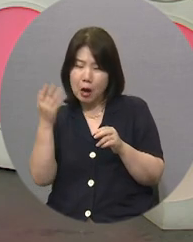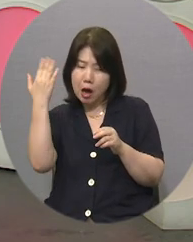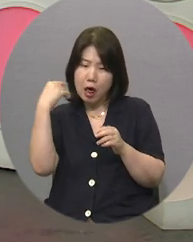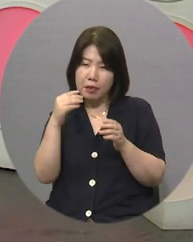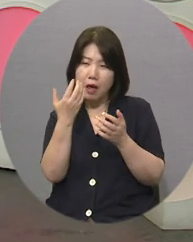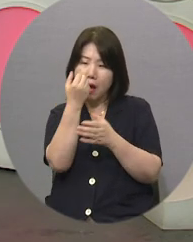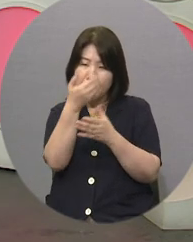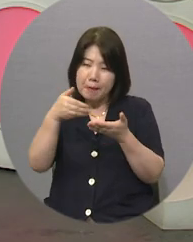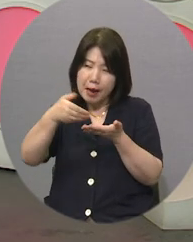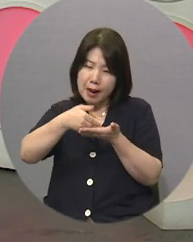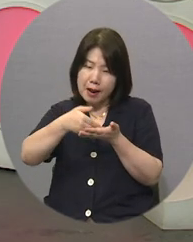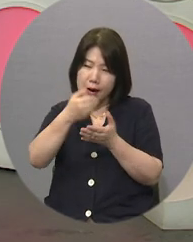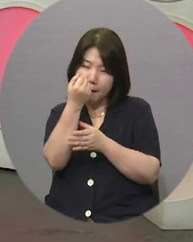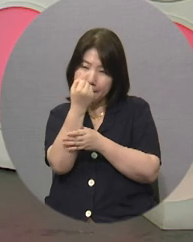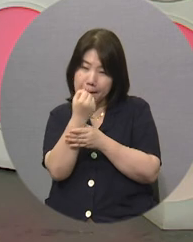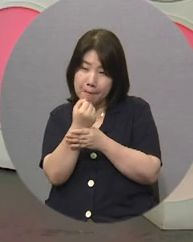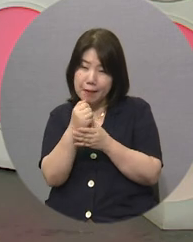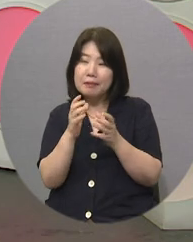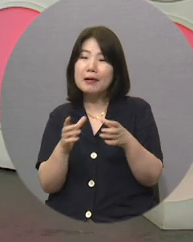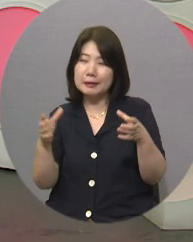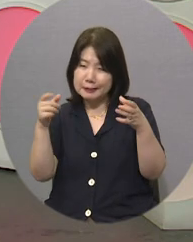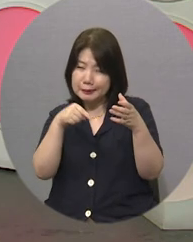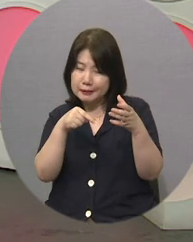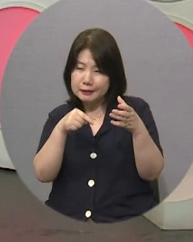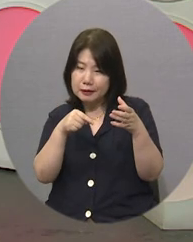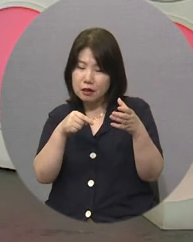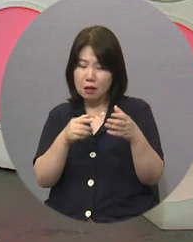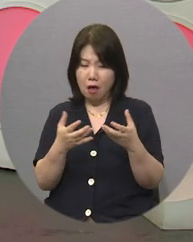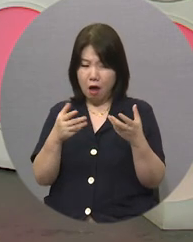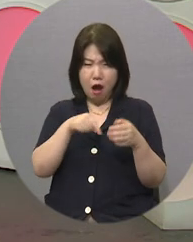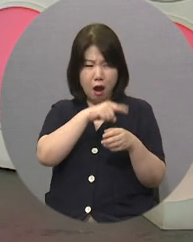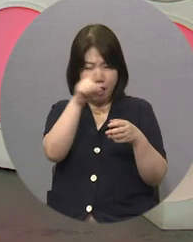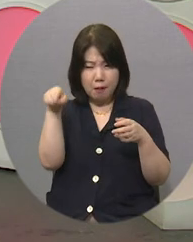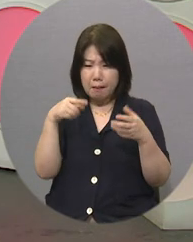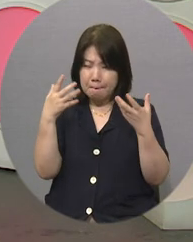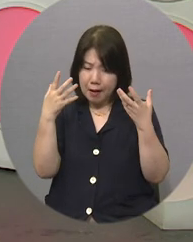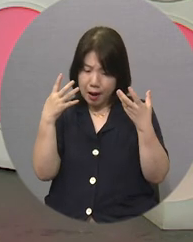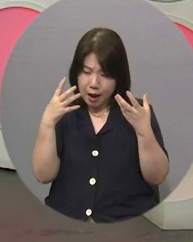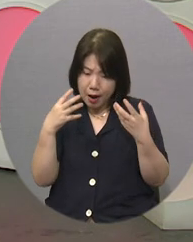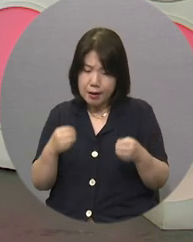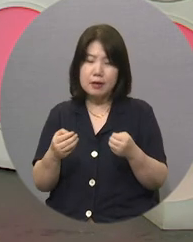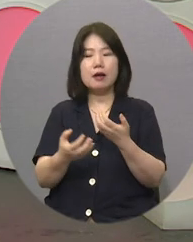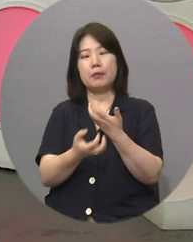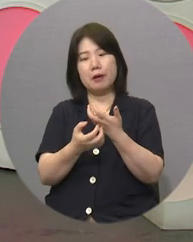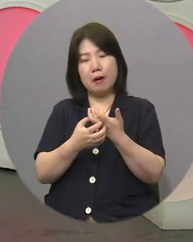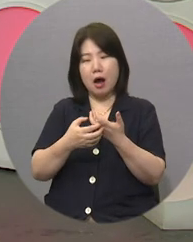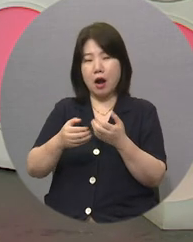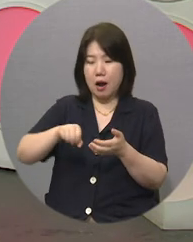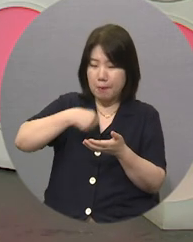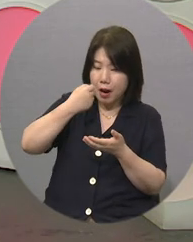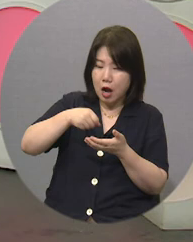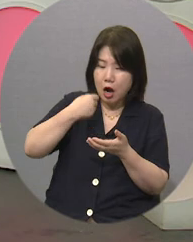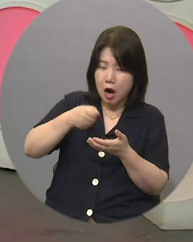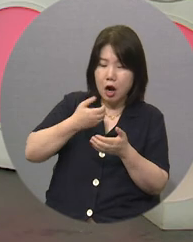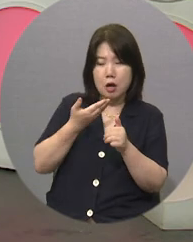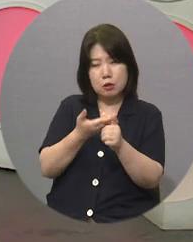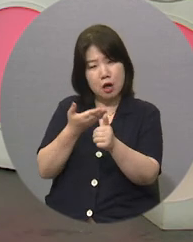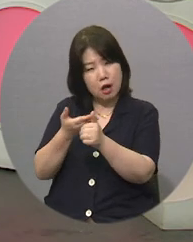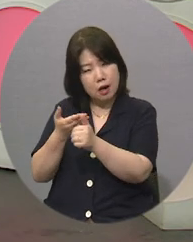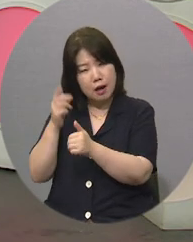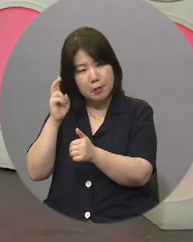말해주었습니다. 이 국밥으로 얼마나 많은 이들의 속을 채우고 데워주었을까?